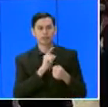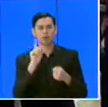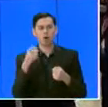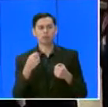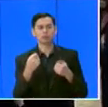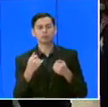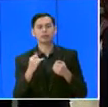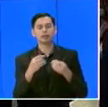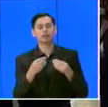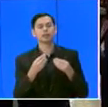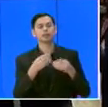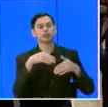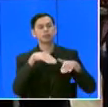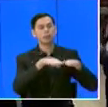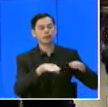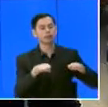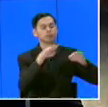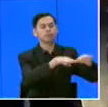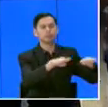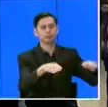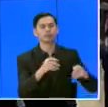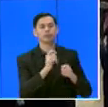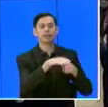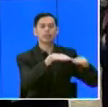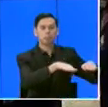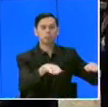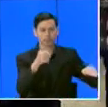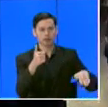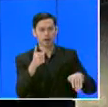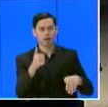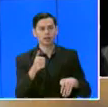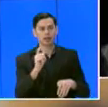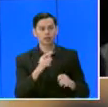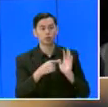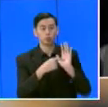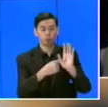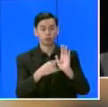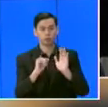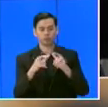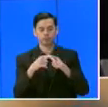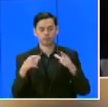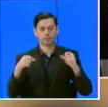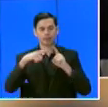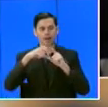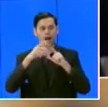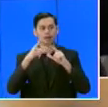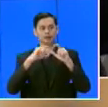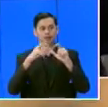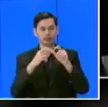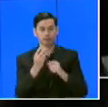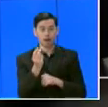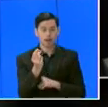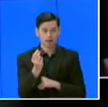yaitu Rp10.000 dengan menunjukkan karcis dari Trans Jabodetabek Premium. Tentu saja harga yang ditawarkan juga